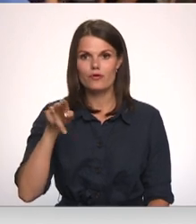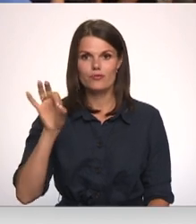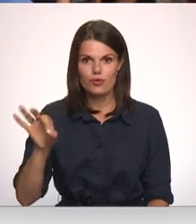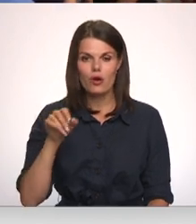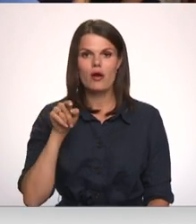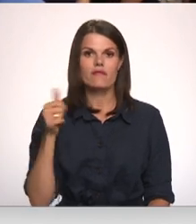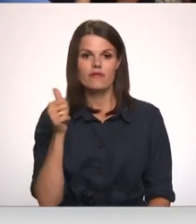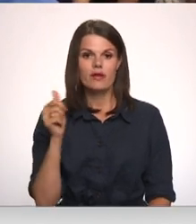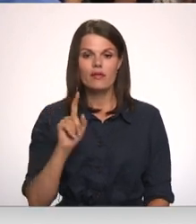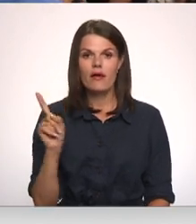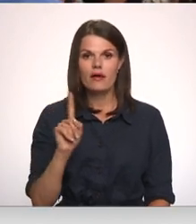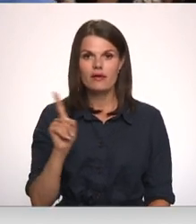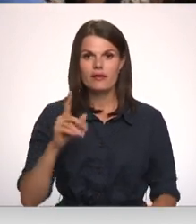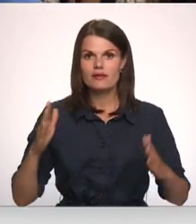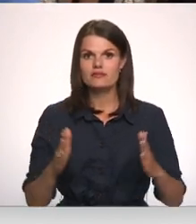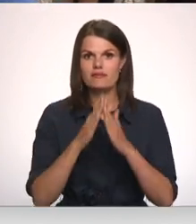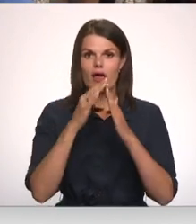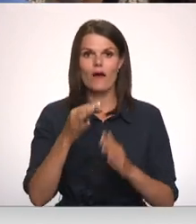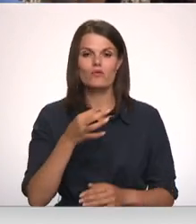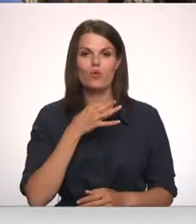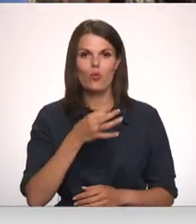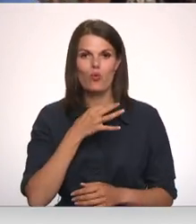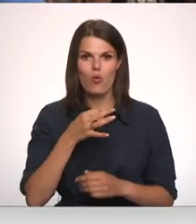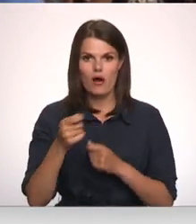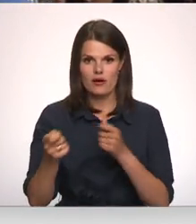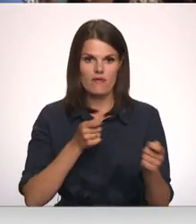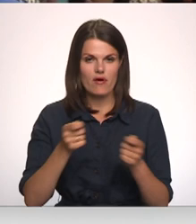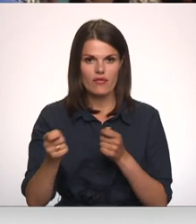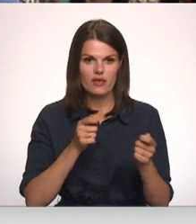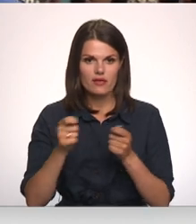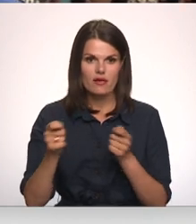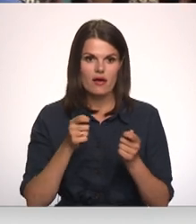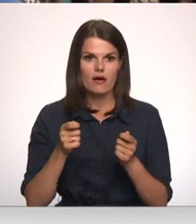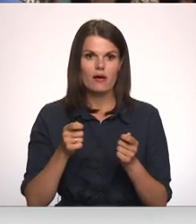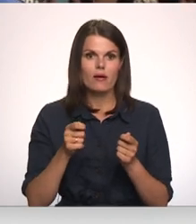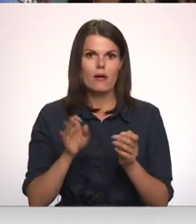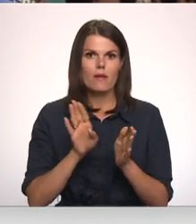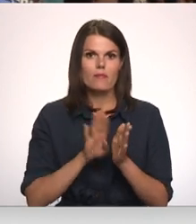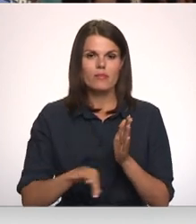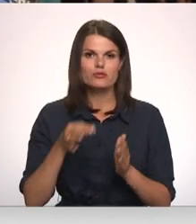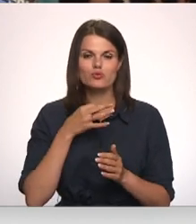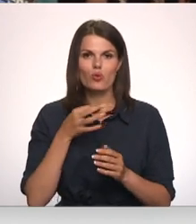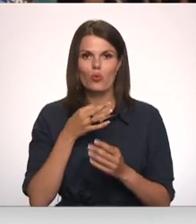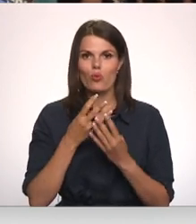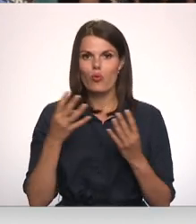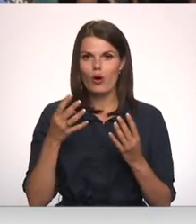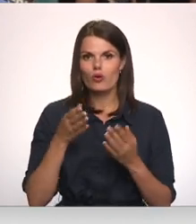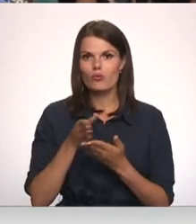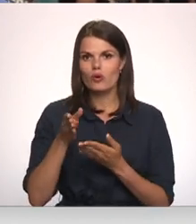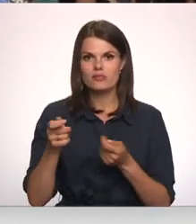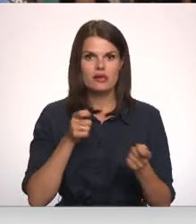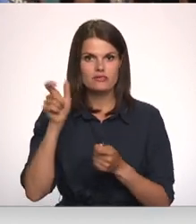svētku koru nozares vadītāja. Sveiki! Labdien! Labdien! Bez koru nozares vadīšanas jūs